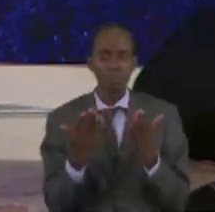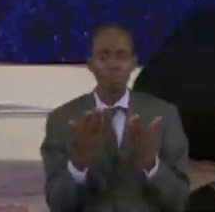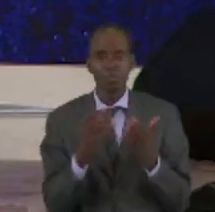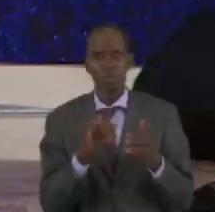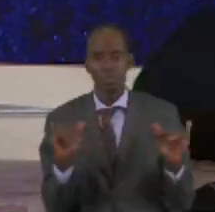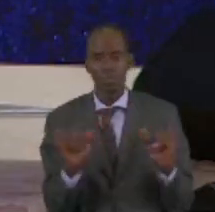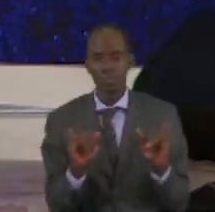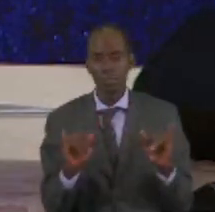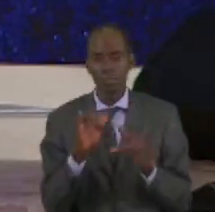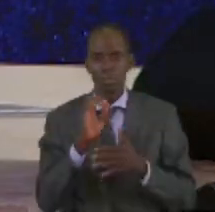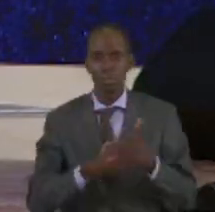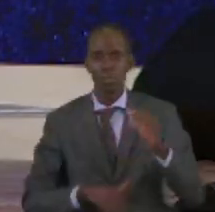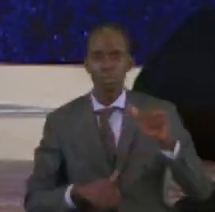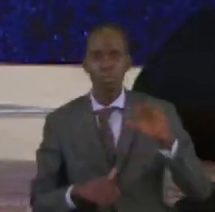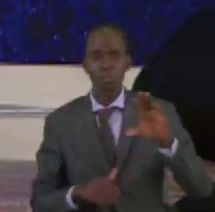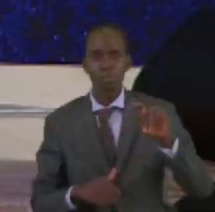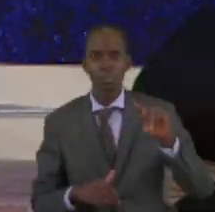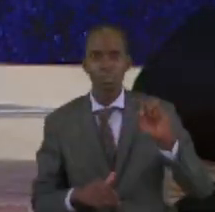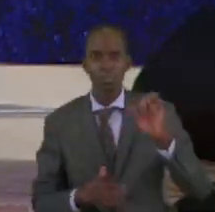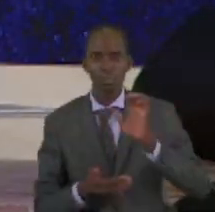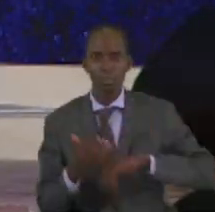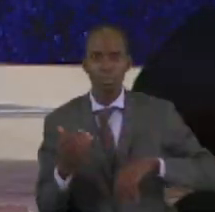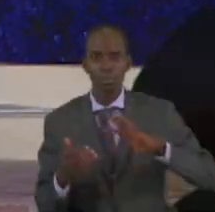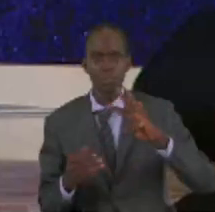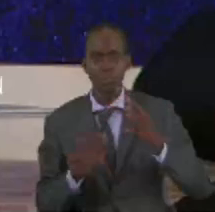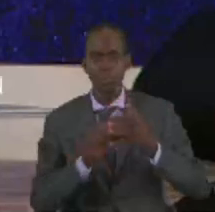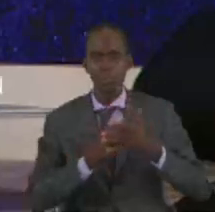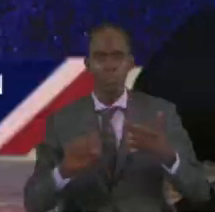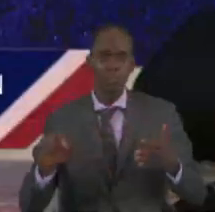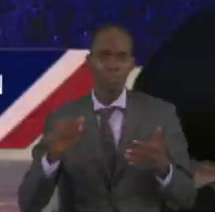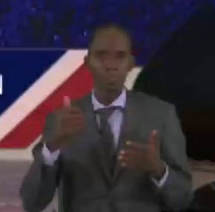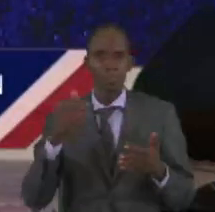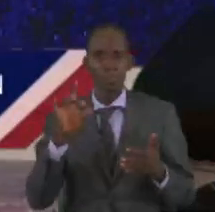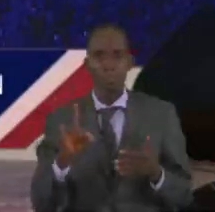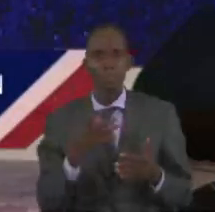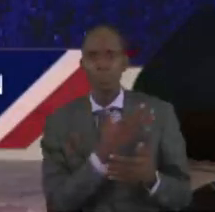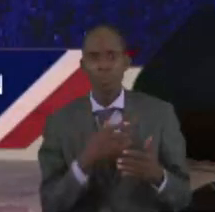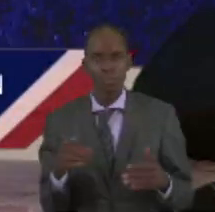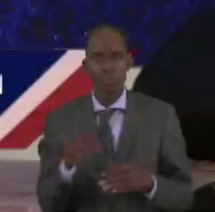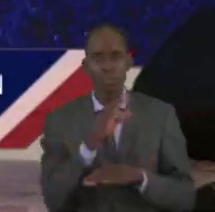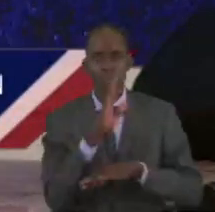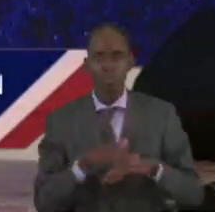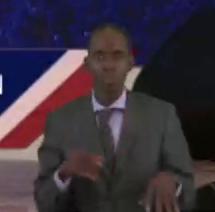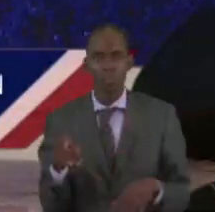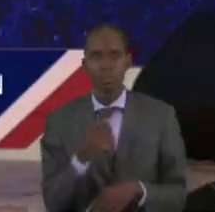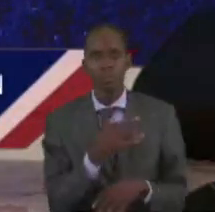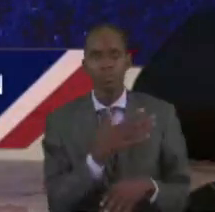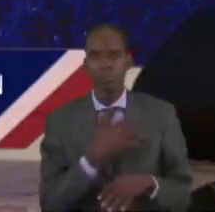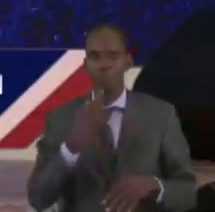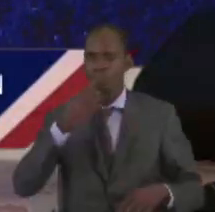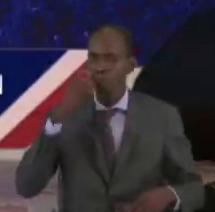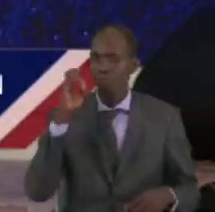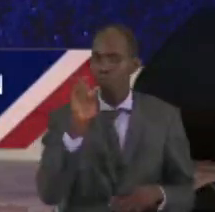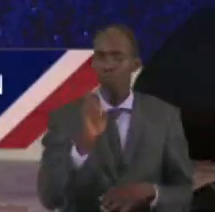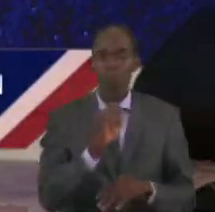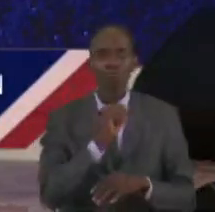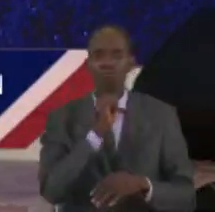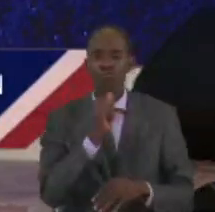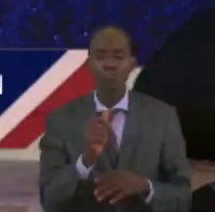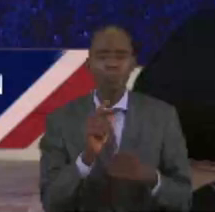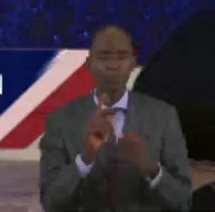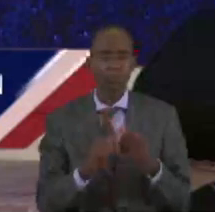au verset 18, acte 4, 18. Il les ayant appelés, ils leur